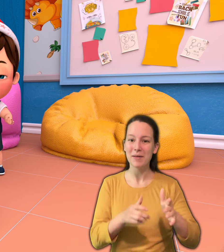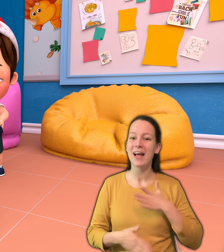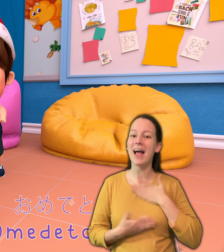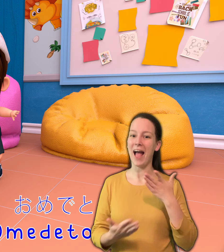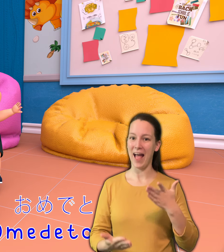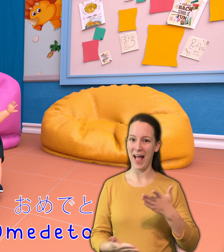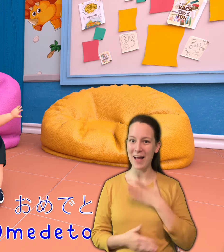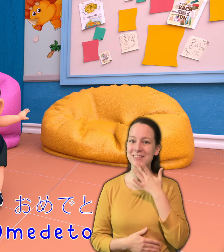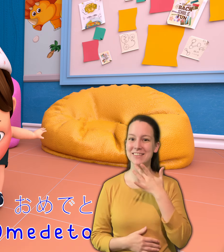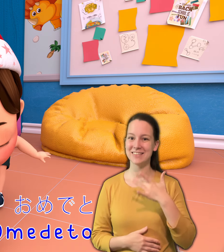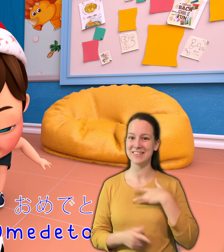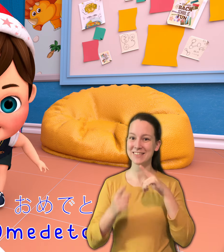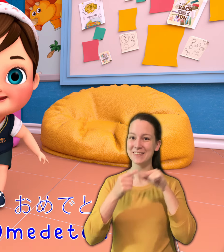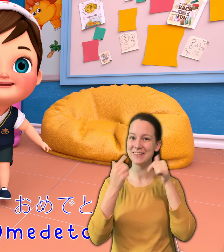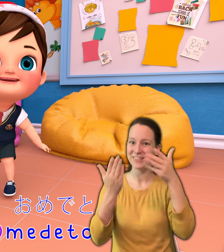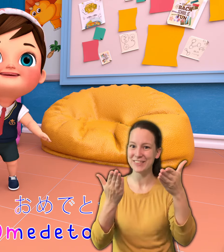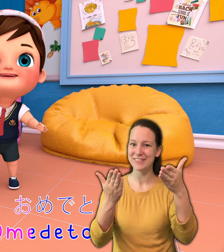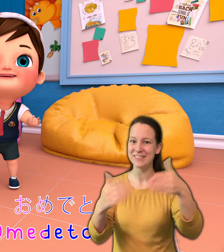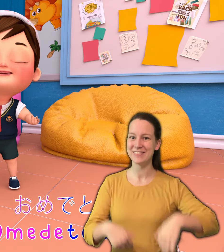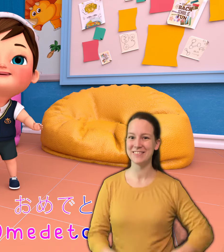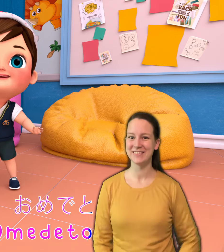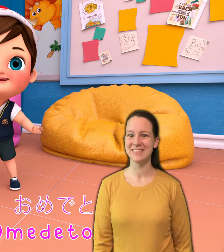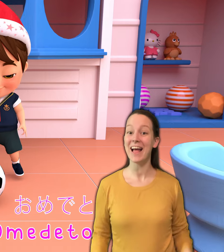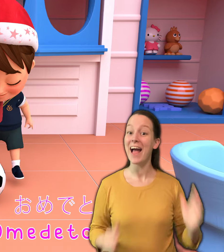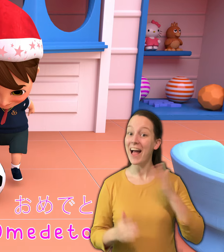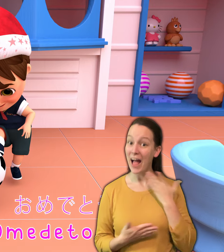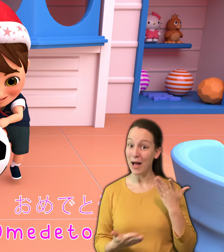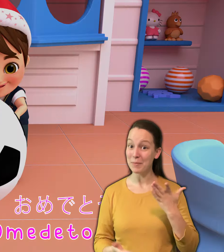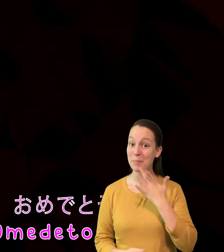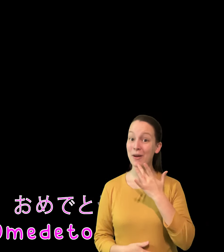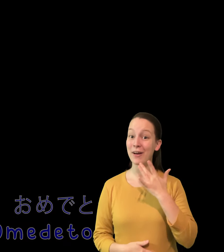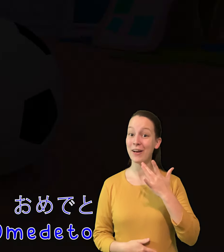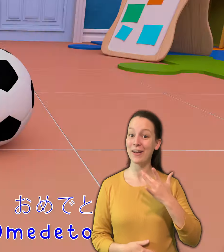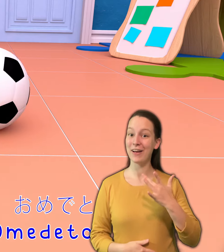ましょう誕生日おめでとう